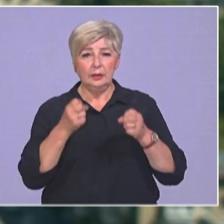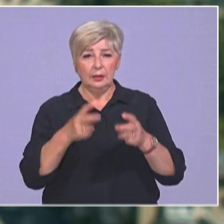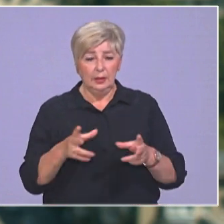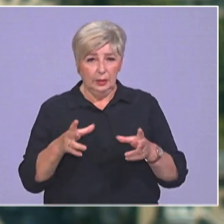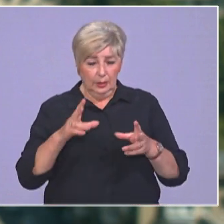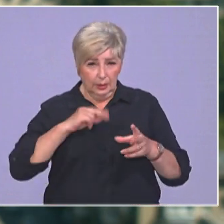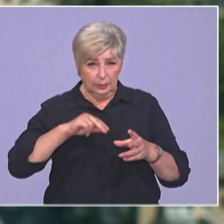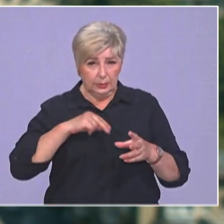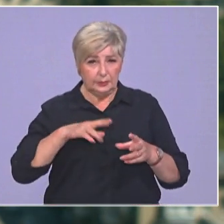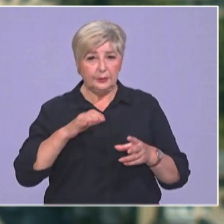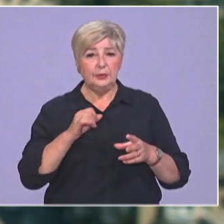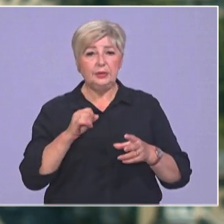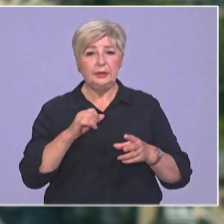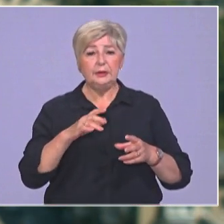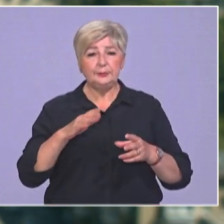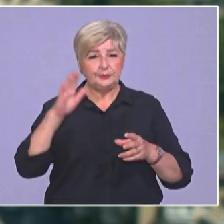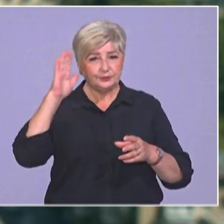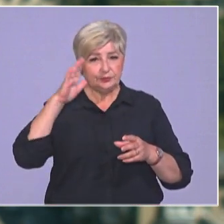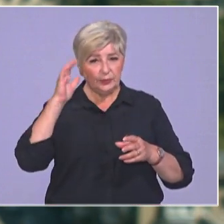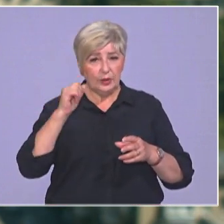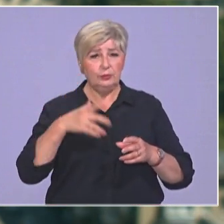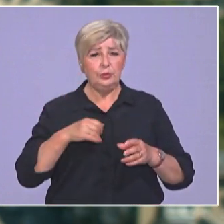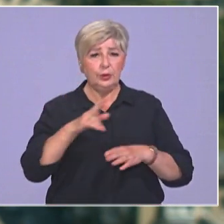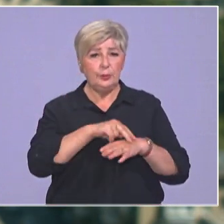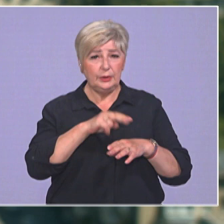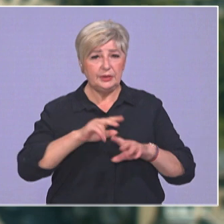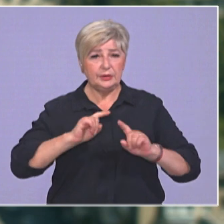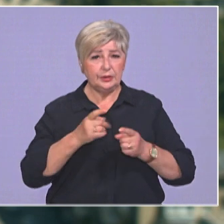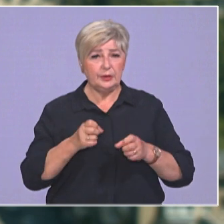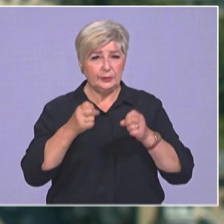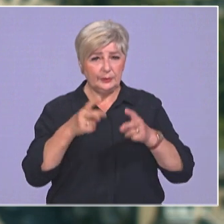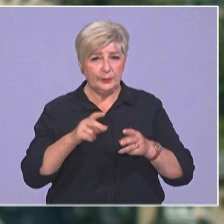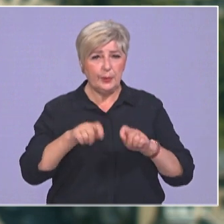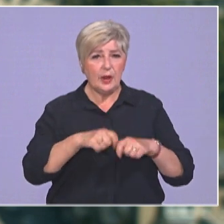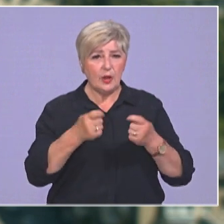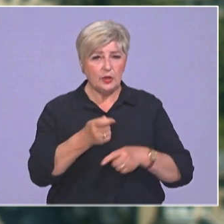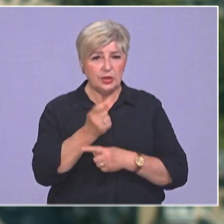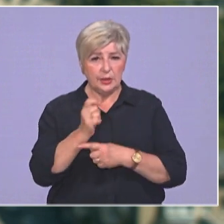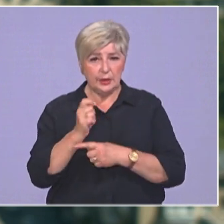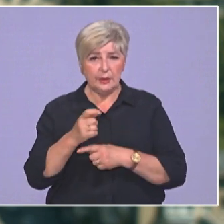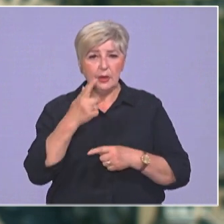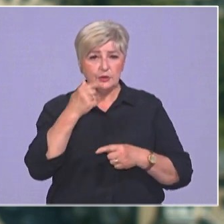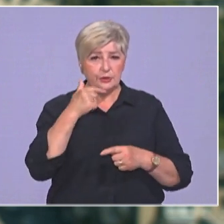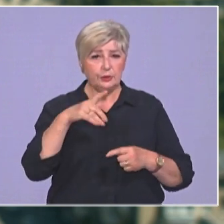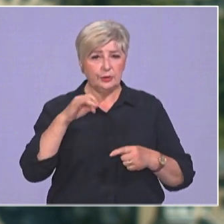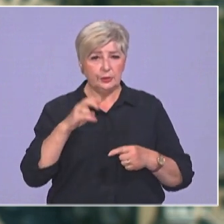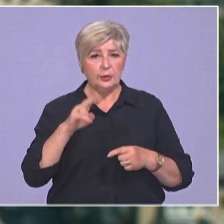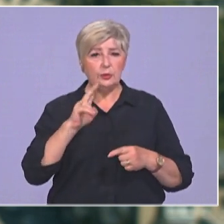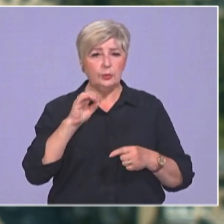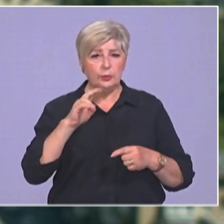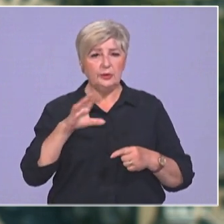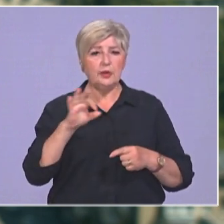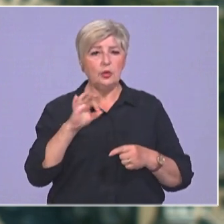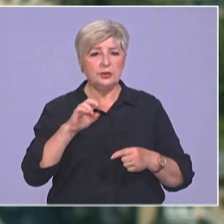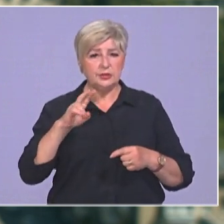Співробітники водної поліції затримали 4 браконьєрів у селищах Червоногригорівка, Купулівка та Олексіївка, що на